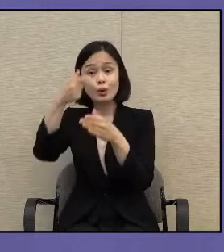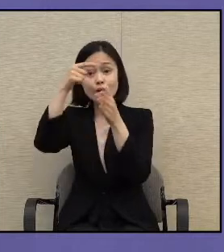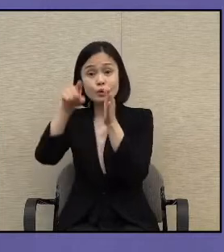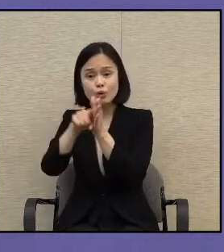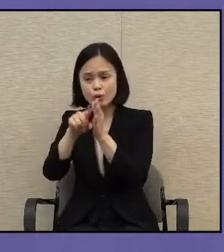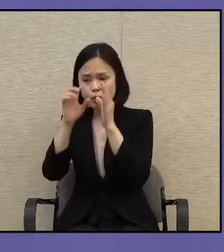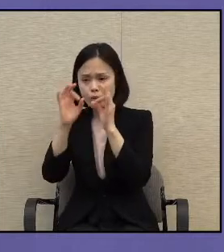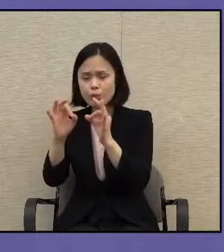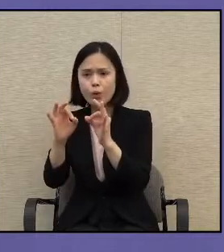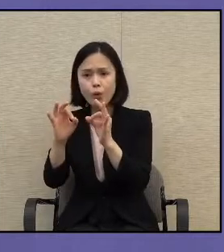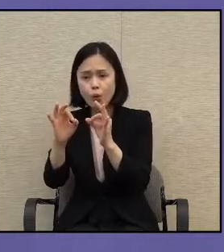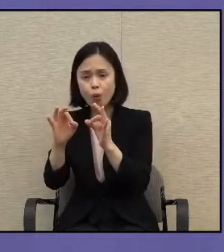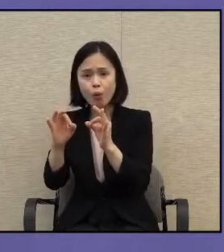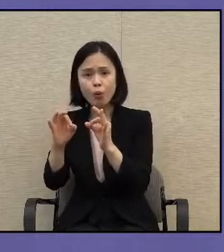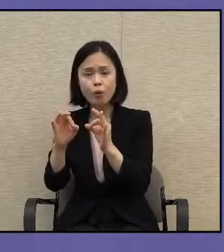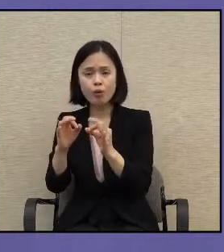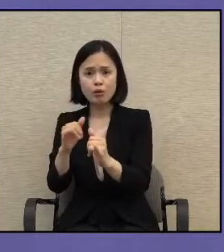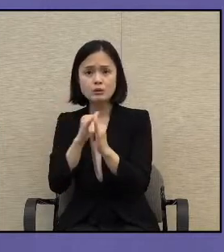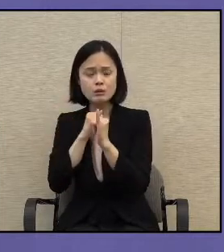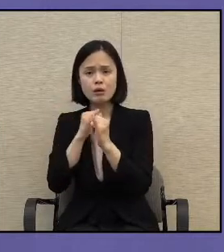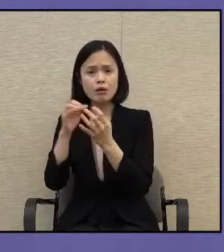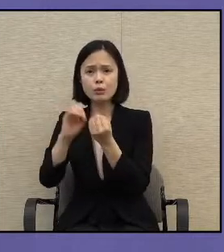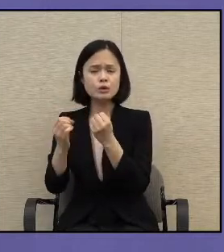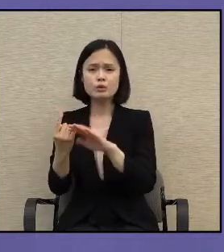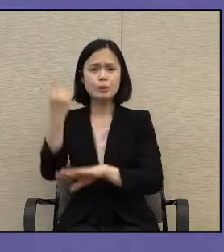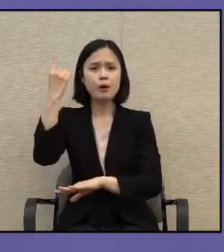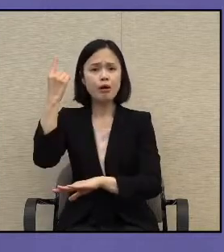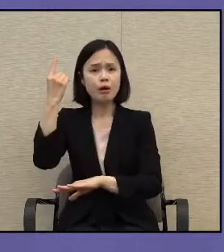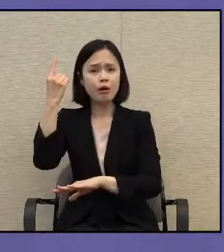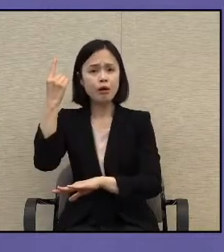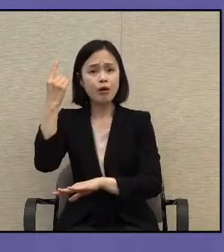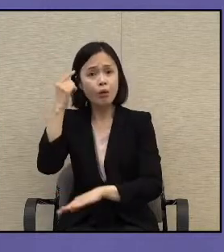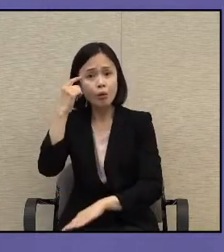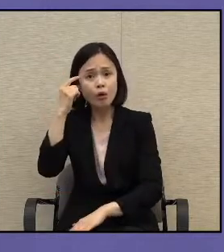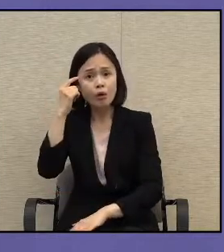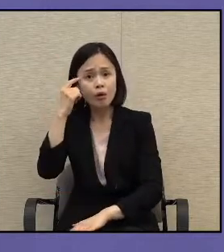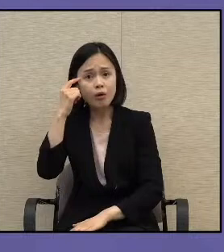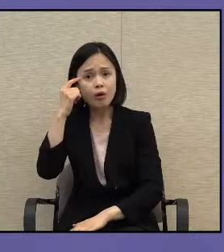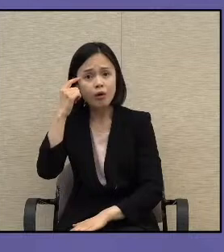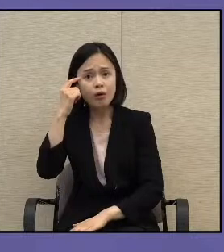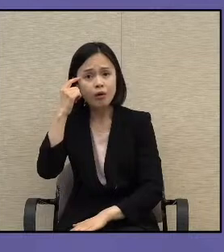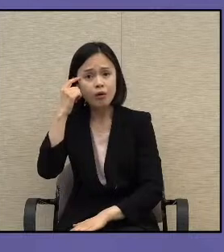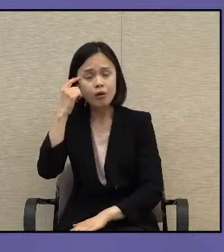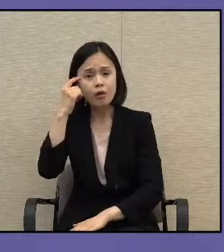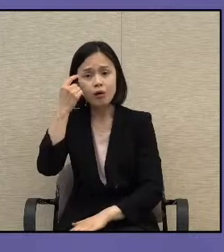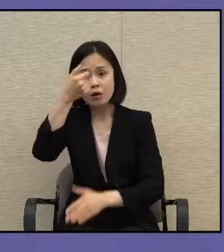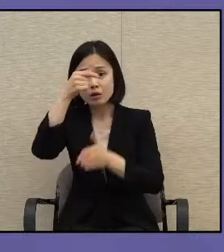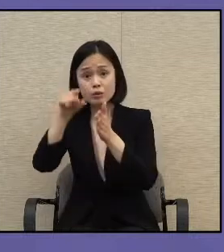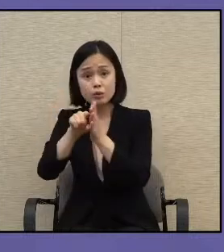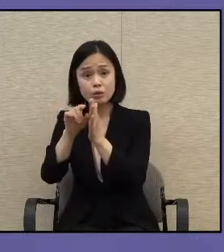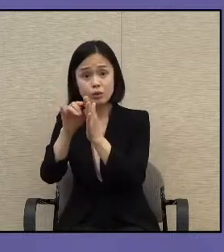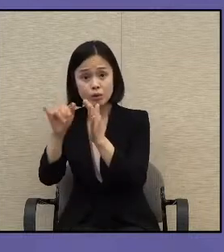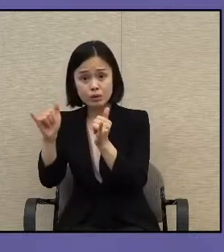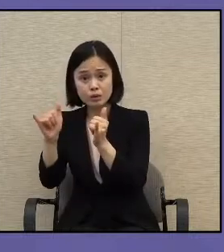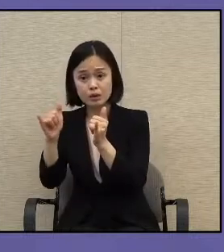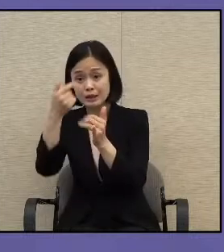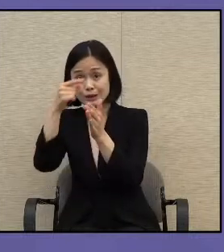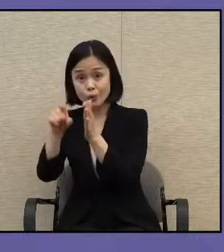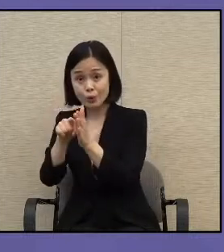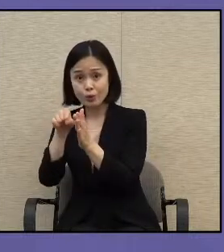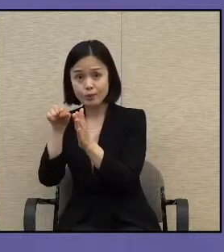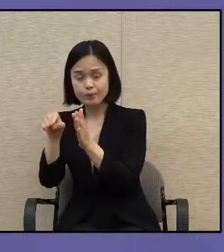그 이유는 종교 자체 때문이 아니라 바로 이제 개신교 교회가 다른 이제 종교들에 비해서